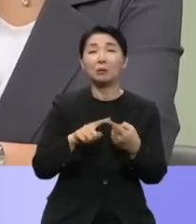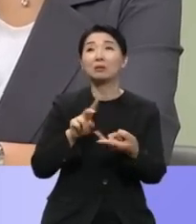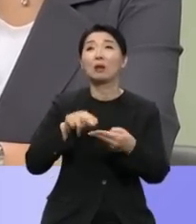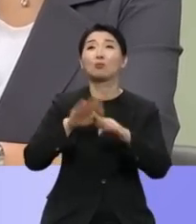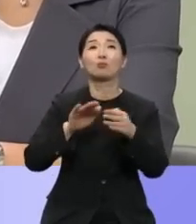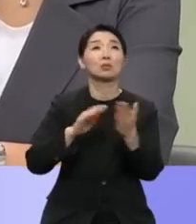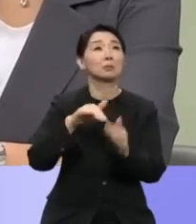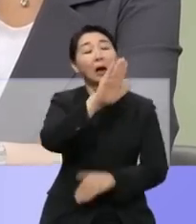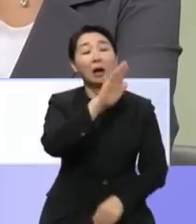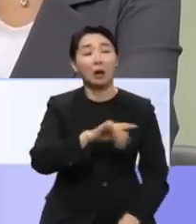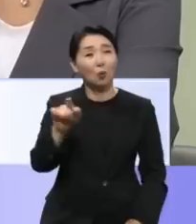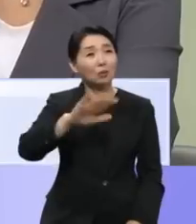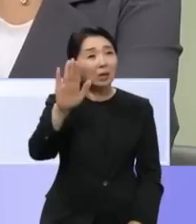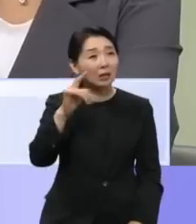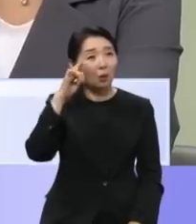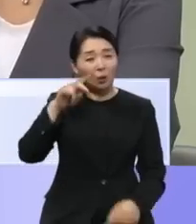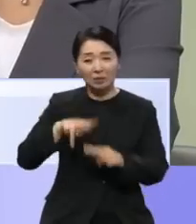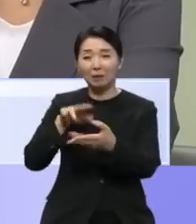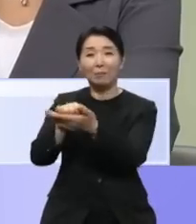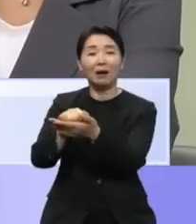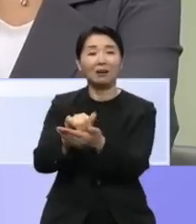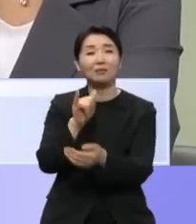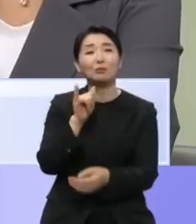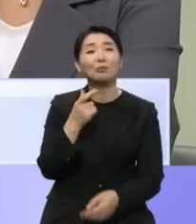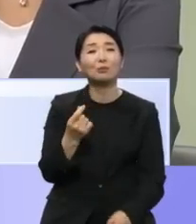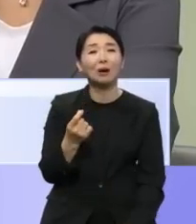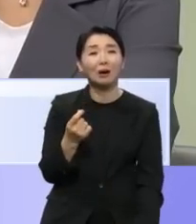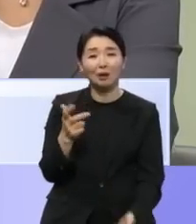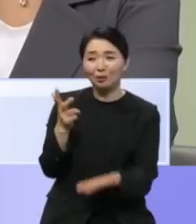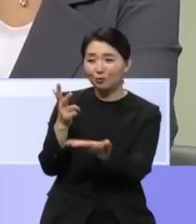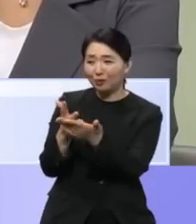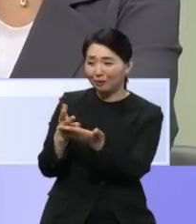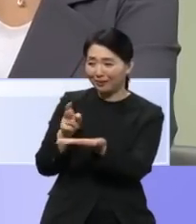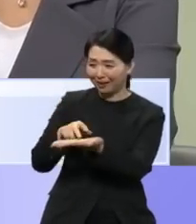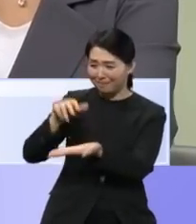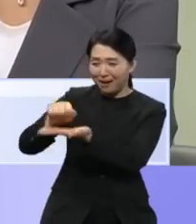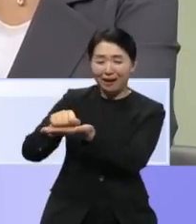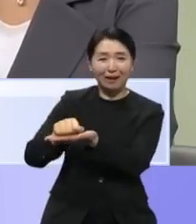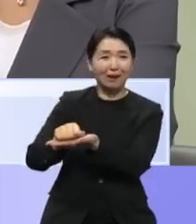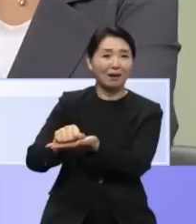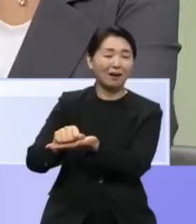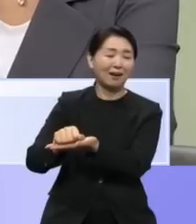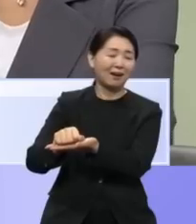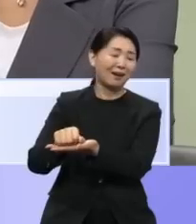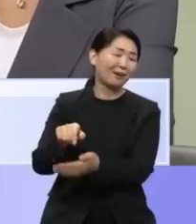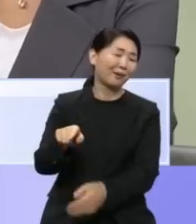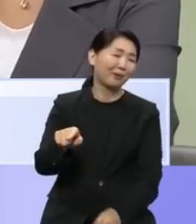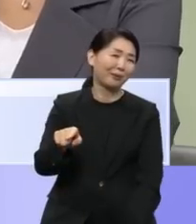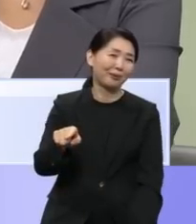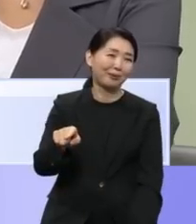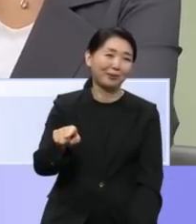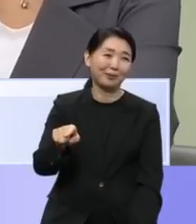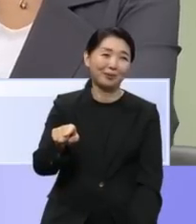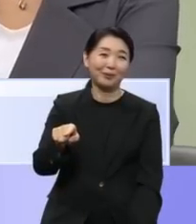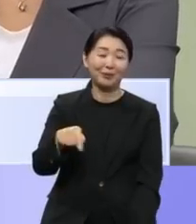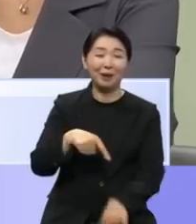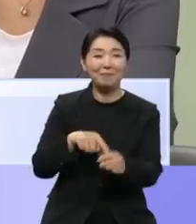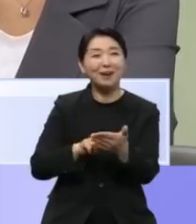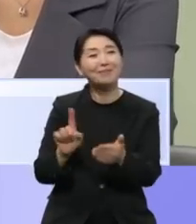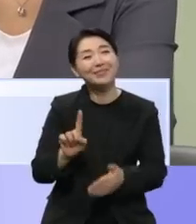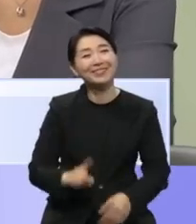가면 안 들어올 건데 맞는 사람은 이런 사람도 있었단 말이에요 주차도 저렇게 자리 받고 있고 이런 거는 심리가 어떤